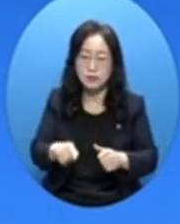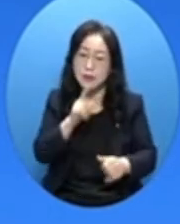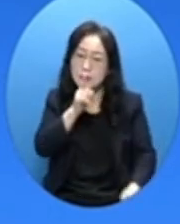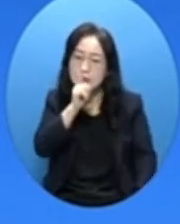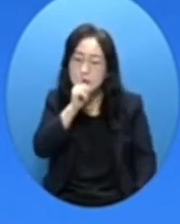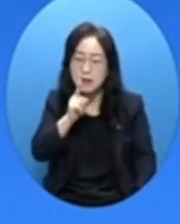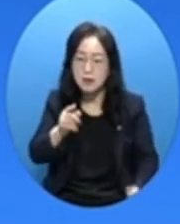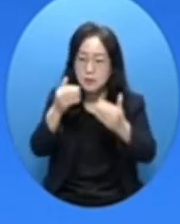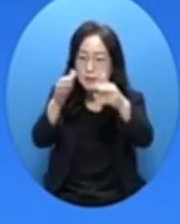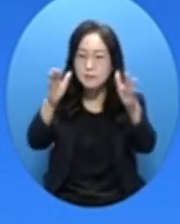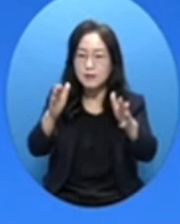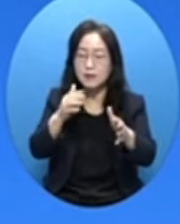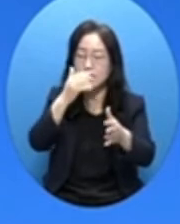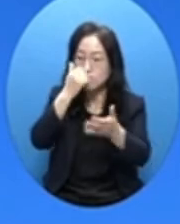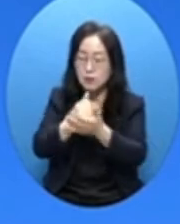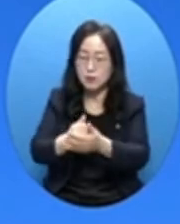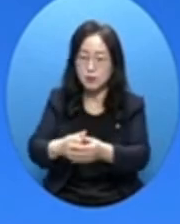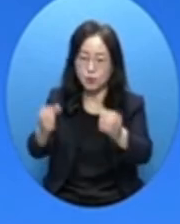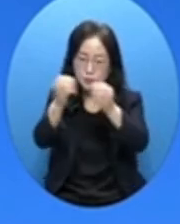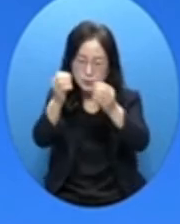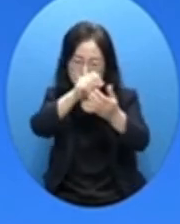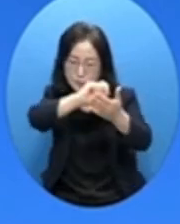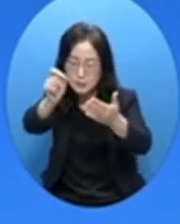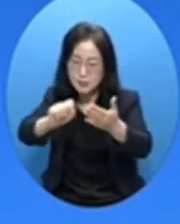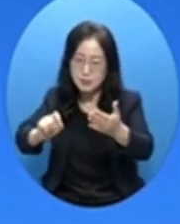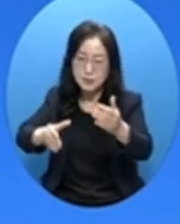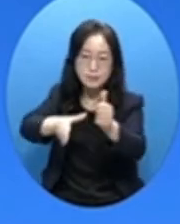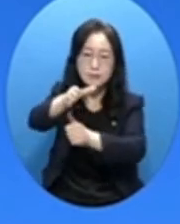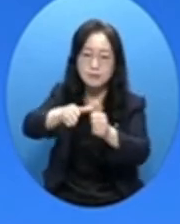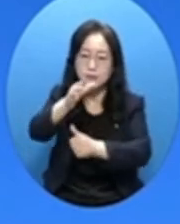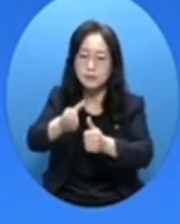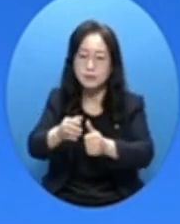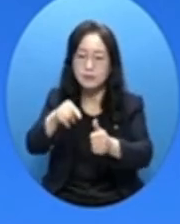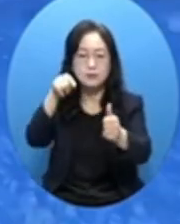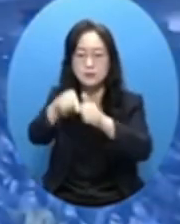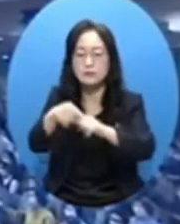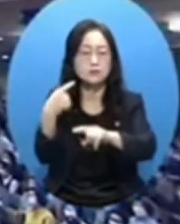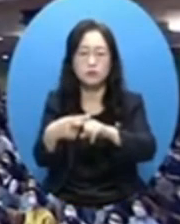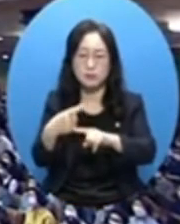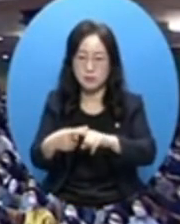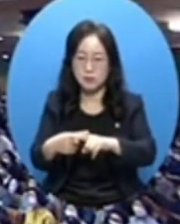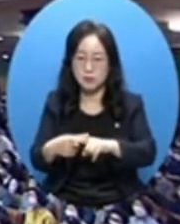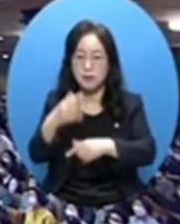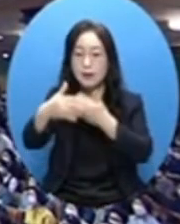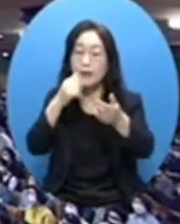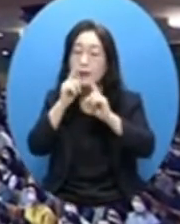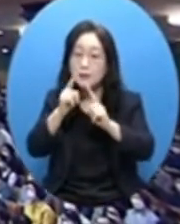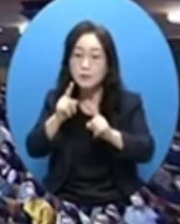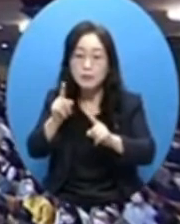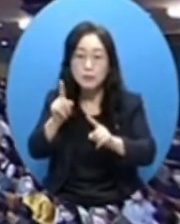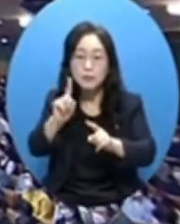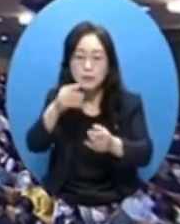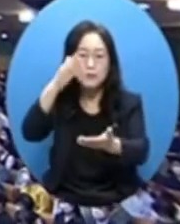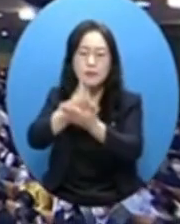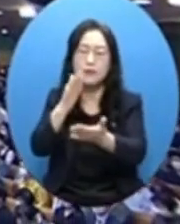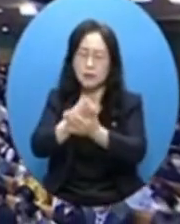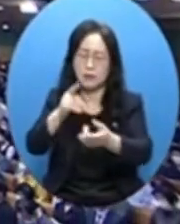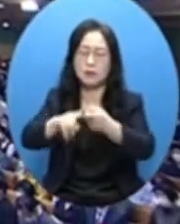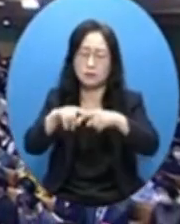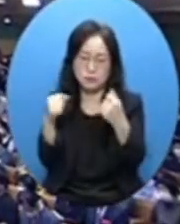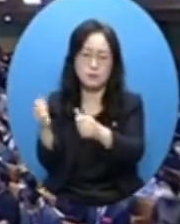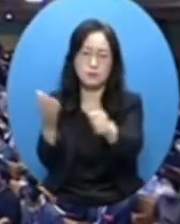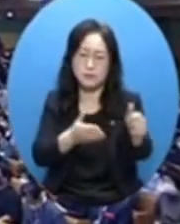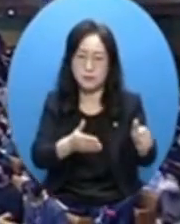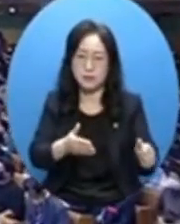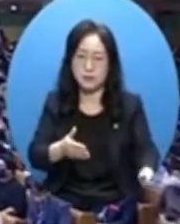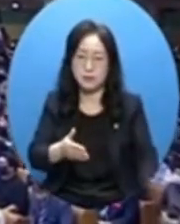있고, 글로서 살인죄를 저지르고 있습니다. 하지 말라고 말씀하는 것을 하지 말아야 됩니다. 남을 죽인